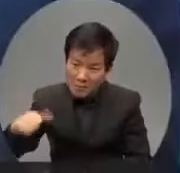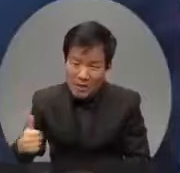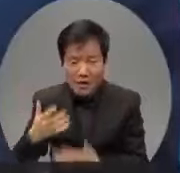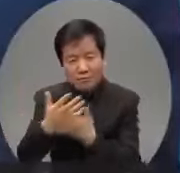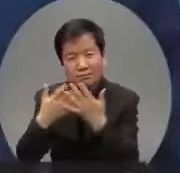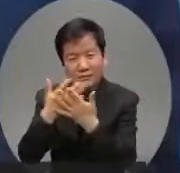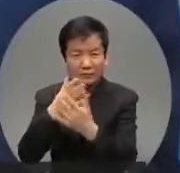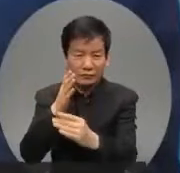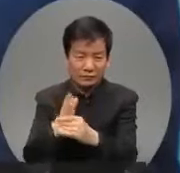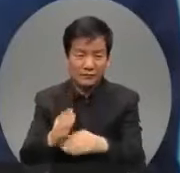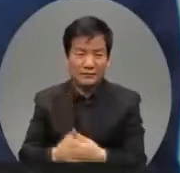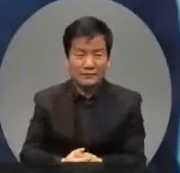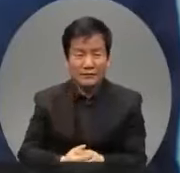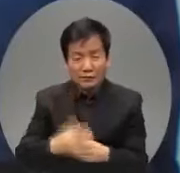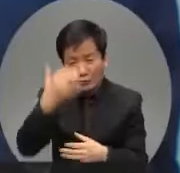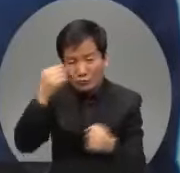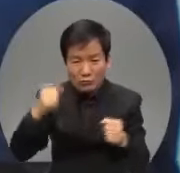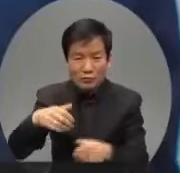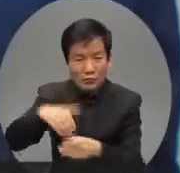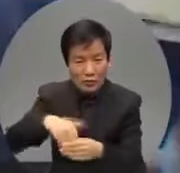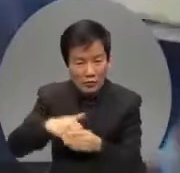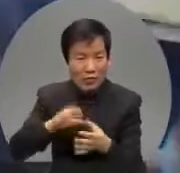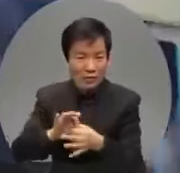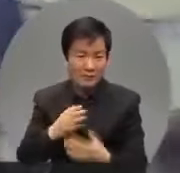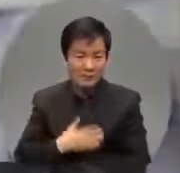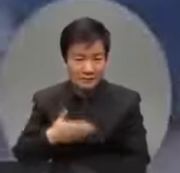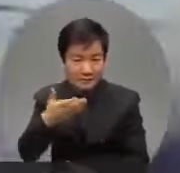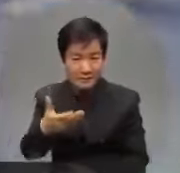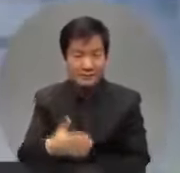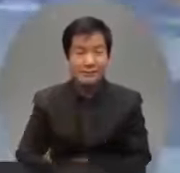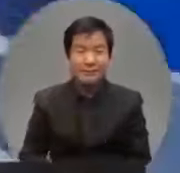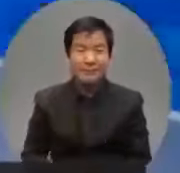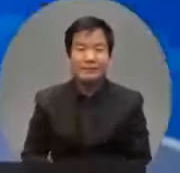됐습니다. 충북 총선 소식 이병선 기자가 보도합니다.